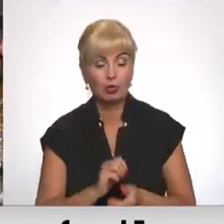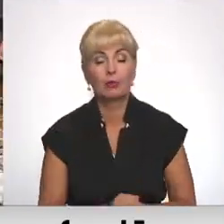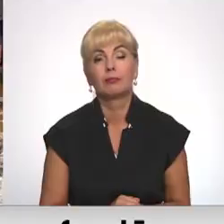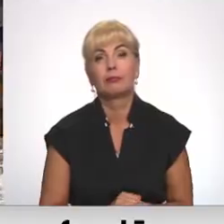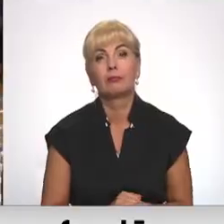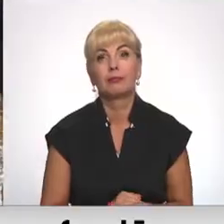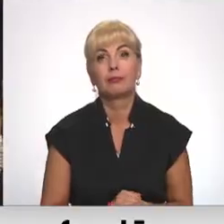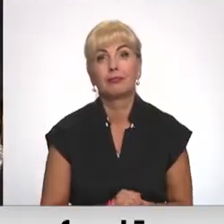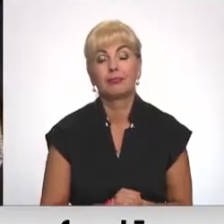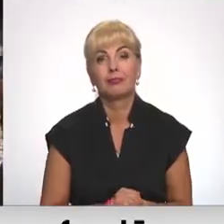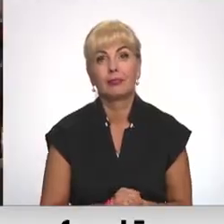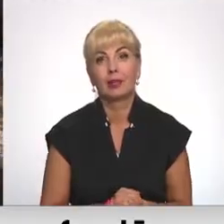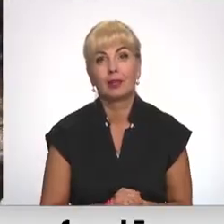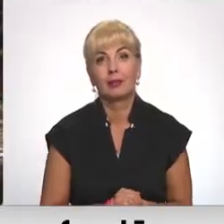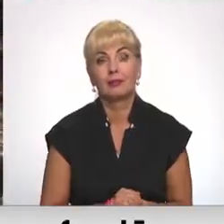Jā.